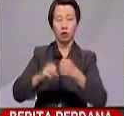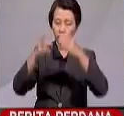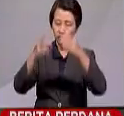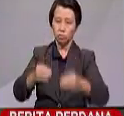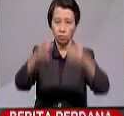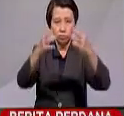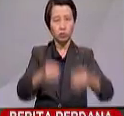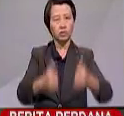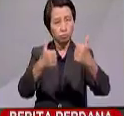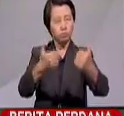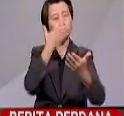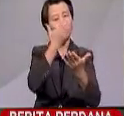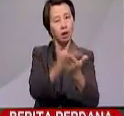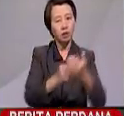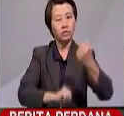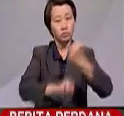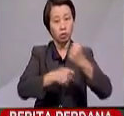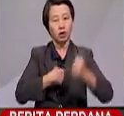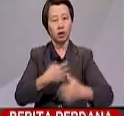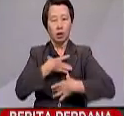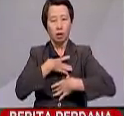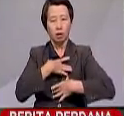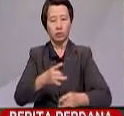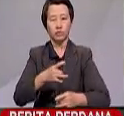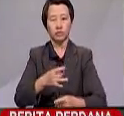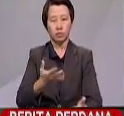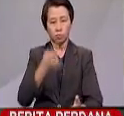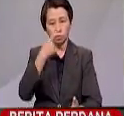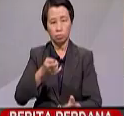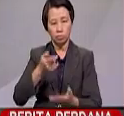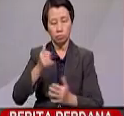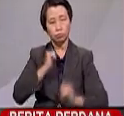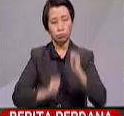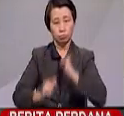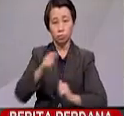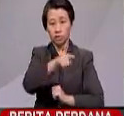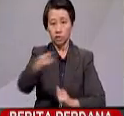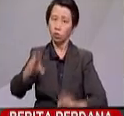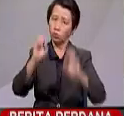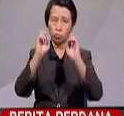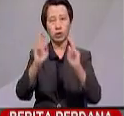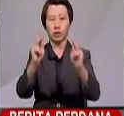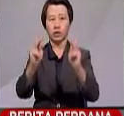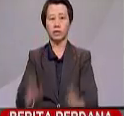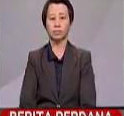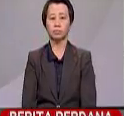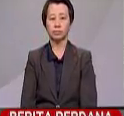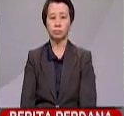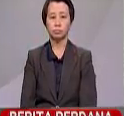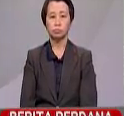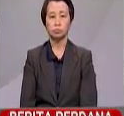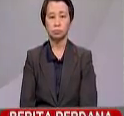pun baik Alisa. So kalau Alisa nak cuti untuk syuting pun, diorang pun okey.